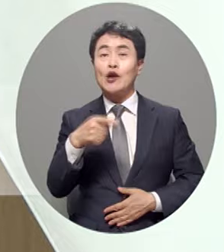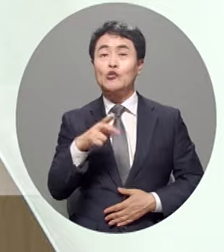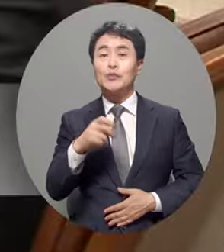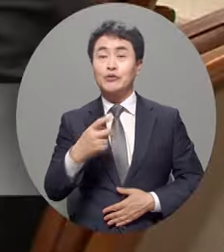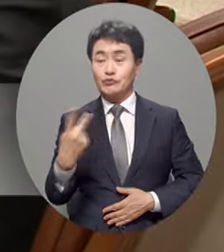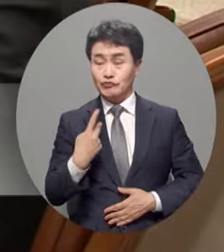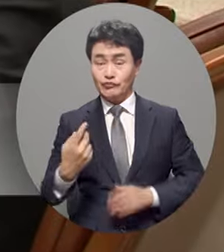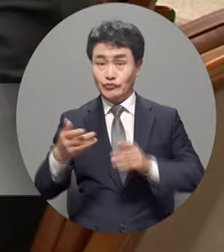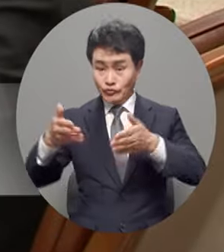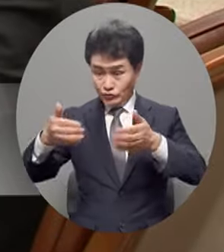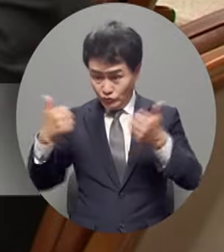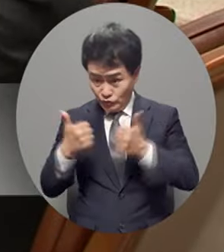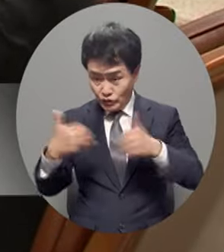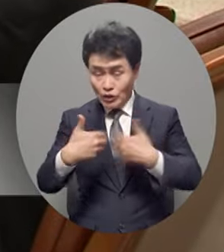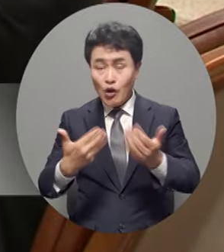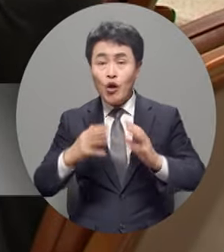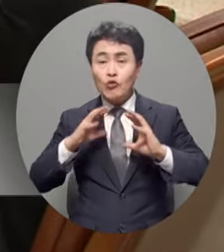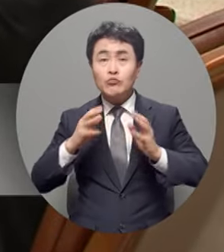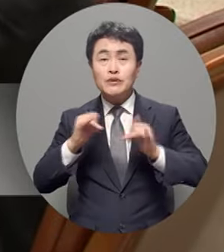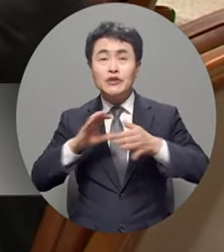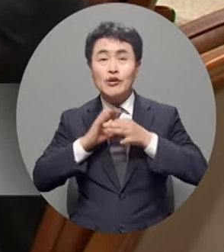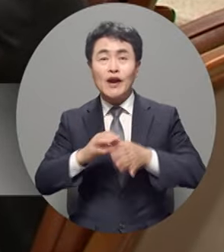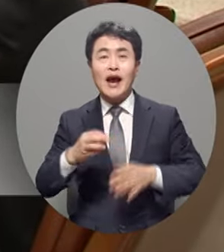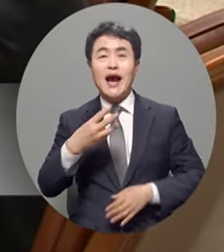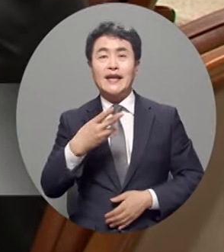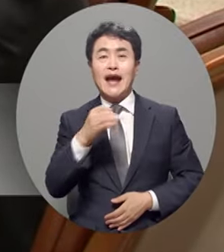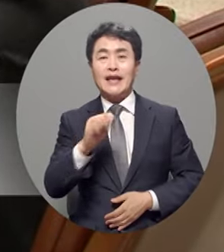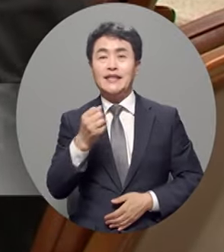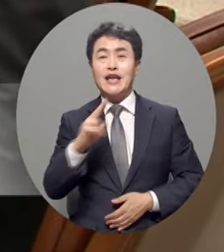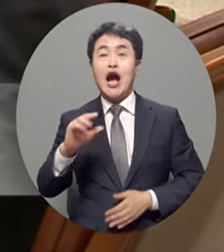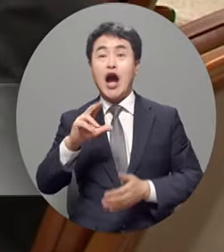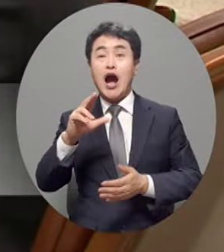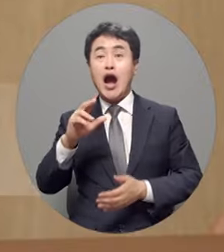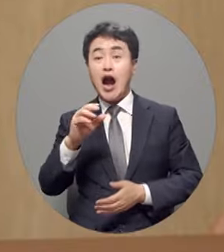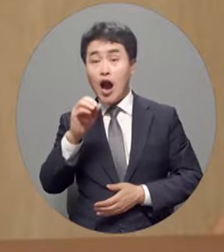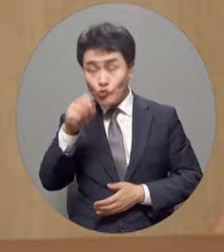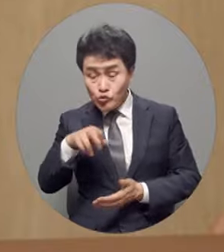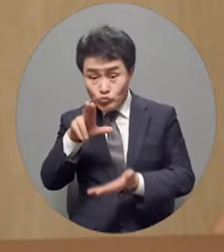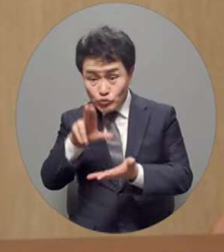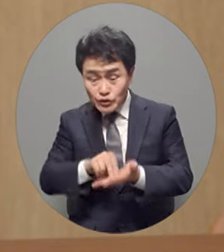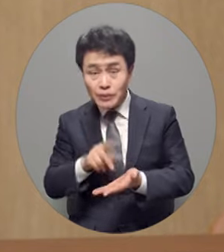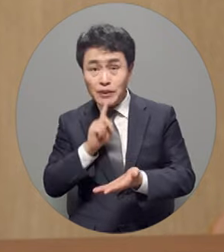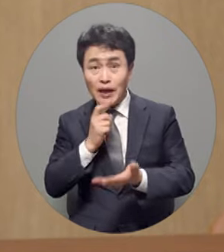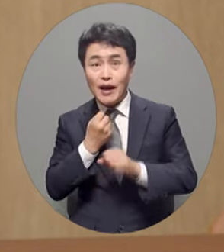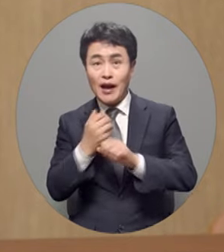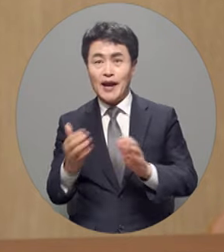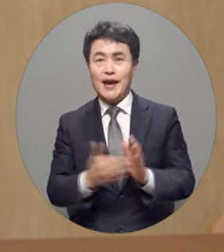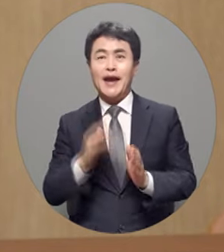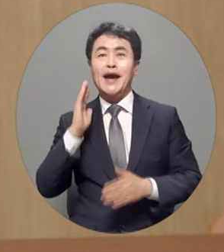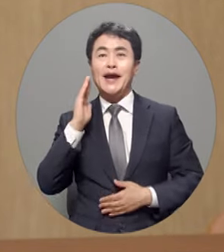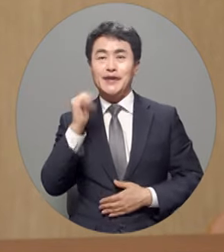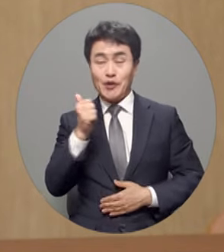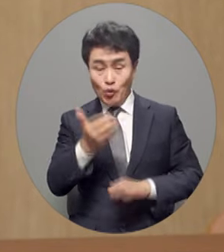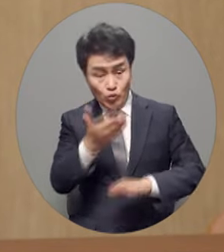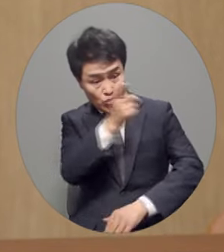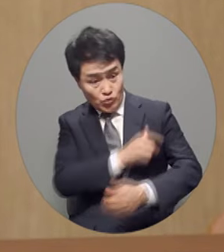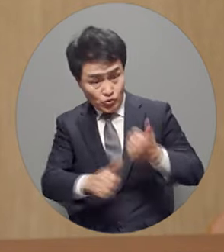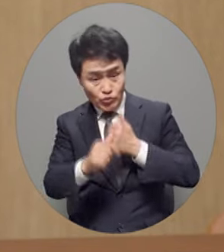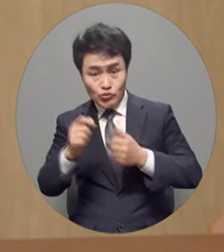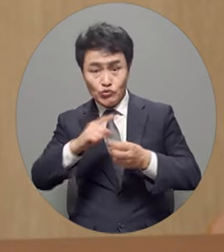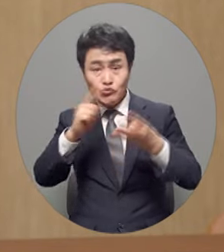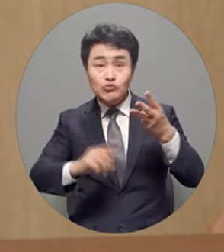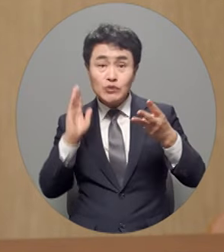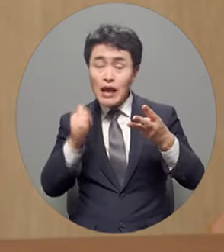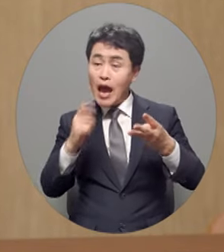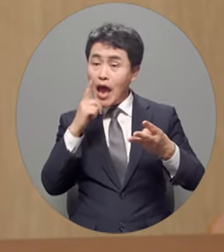회담에서 우리 국민적 관심사인 라인 야후 사태를 먼저 화제로 꺼냈습니다 대통령실 고위관계자는 윤 대통령이